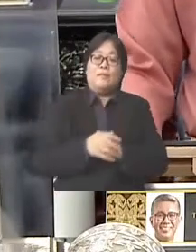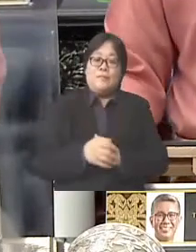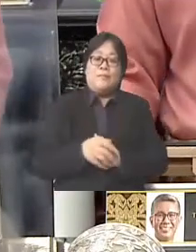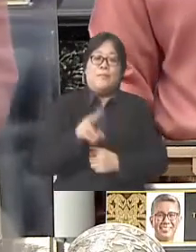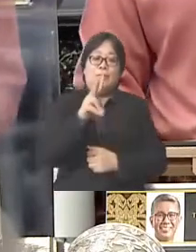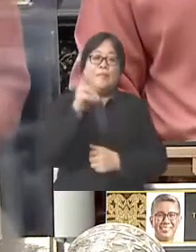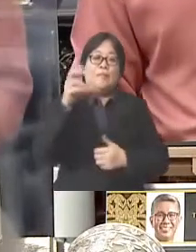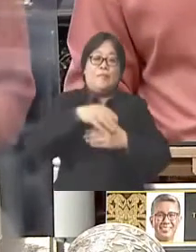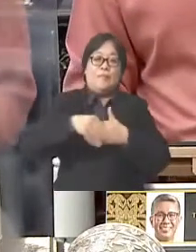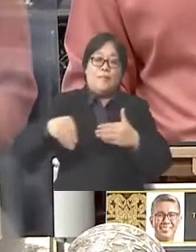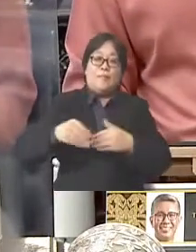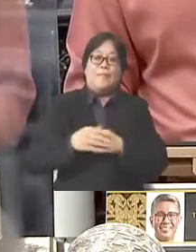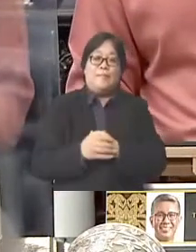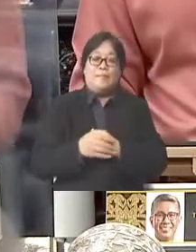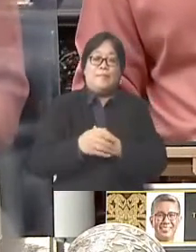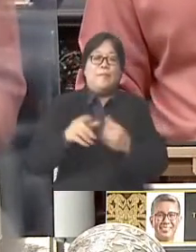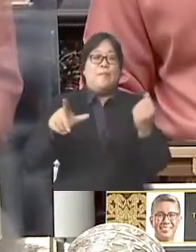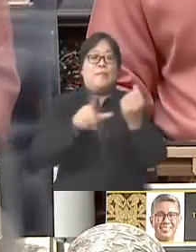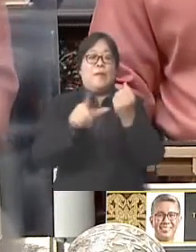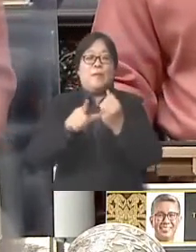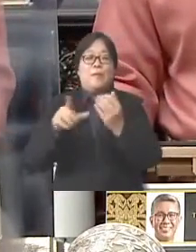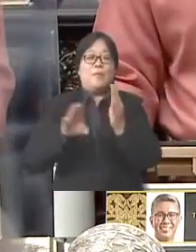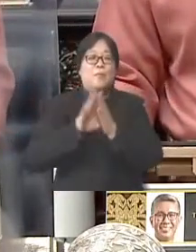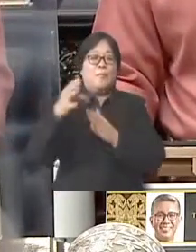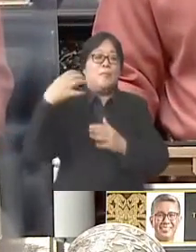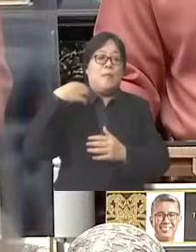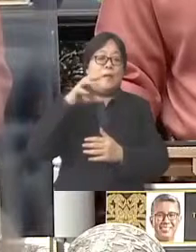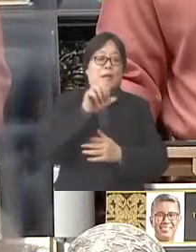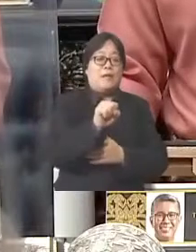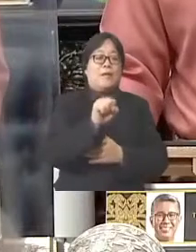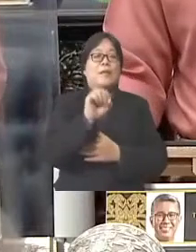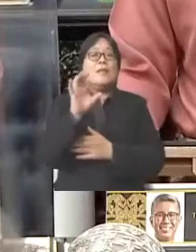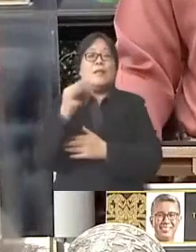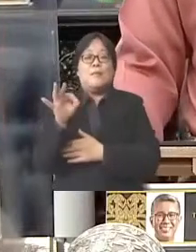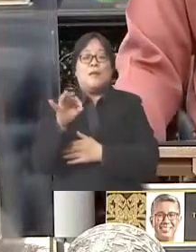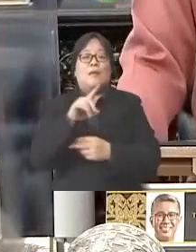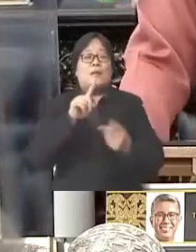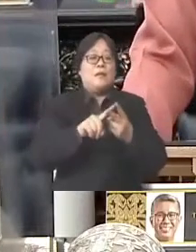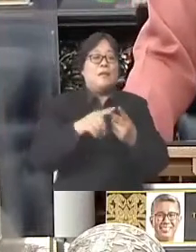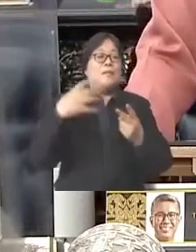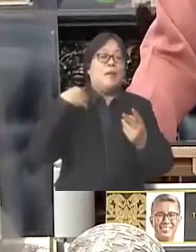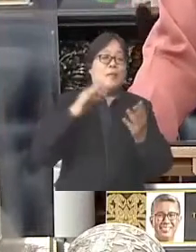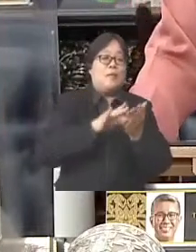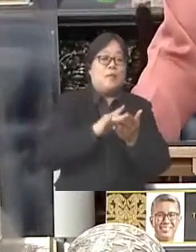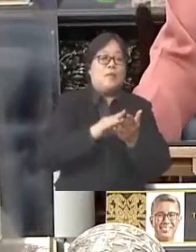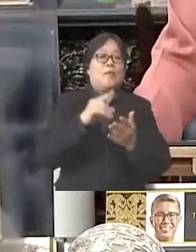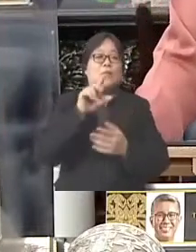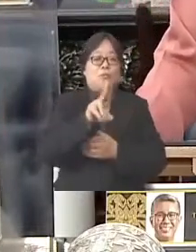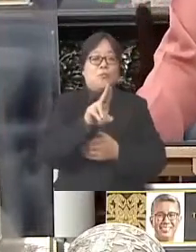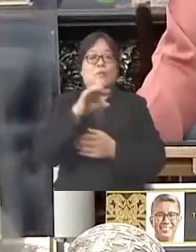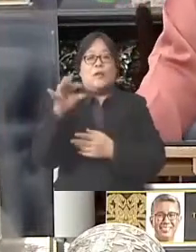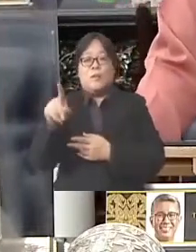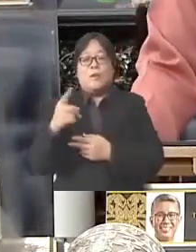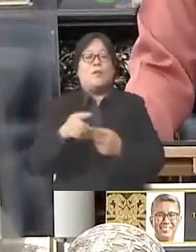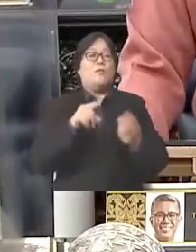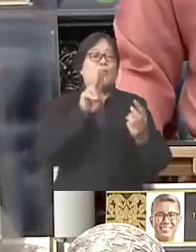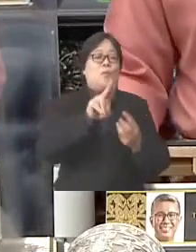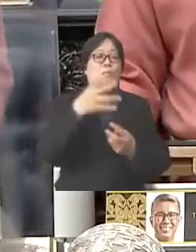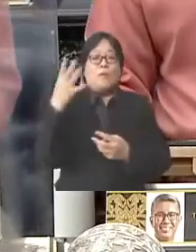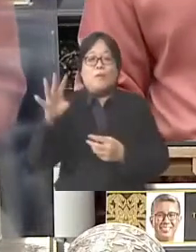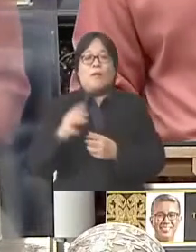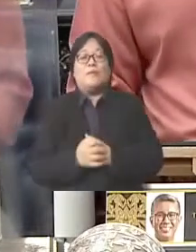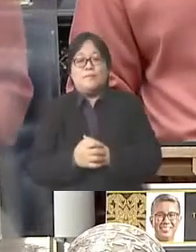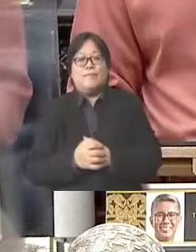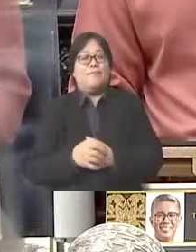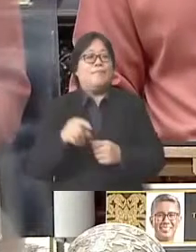sebanyak 200 Ringgit kepada pembantu pembangunan masyarakat great s16 dan pembantu perawatan kebanyakan keju 11 dan jumpa belas